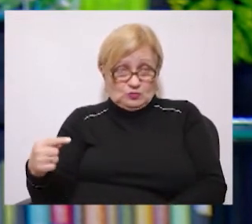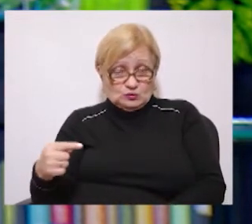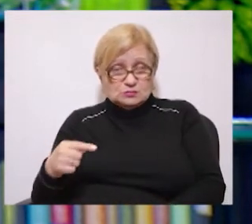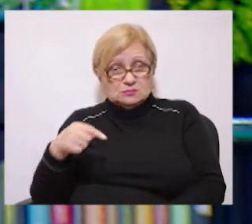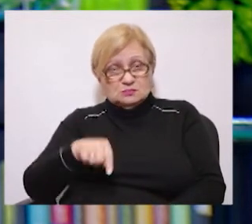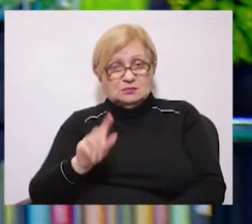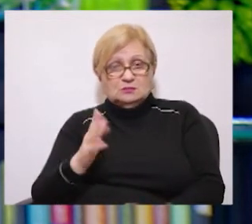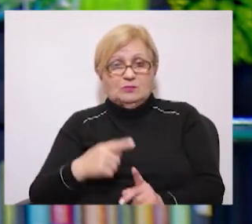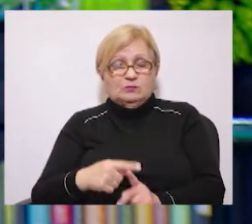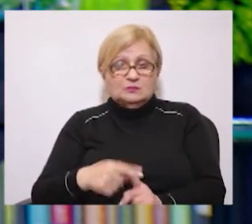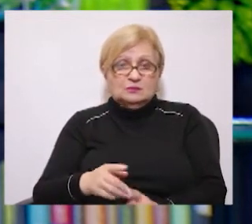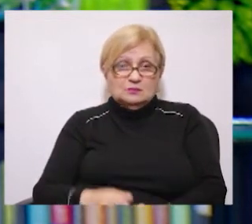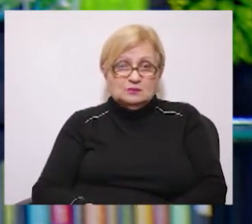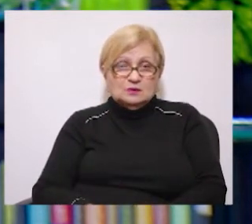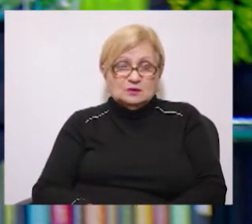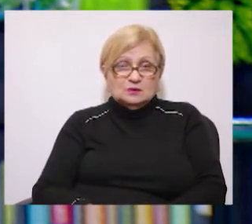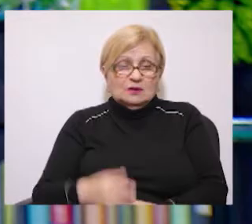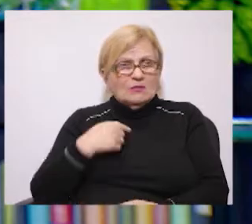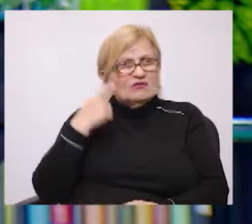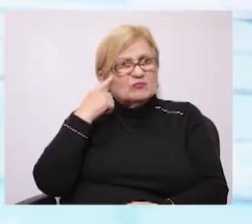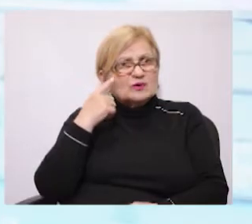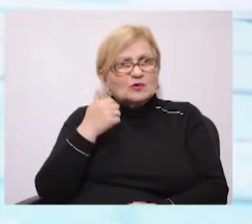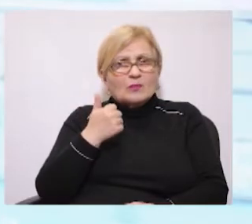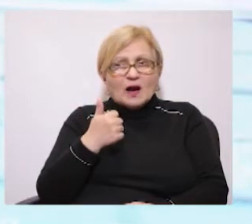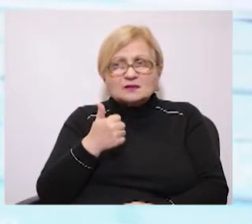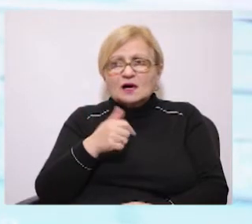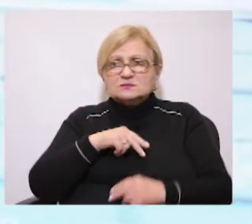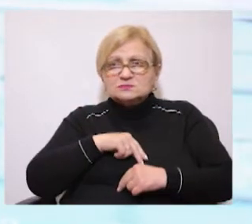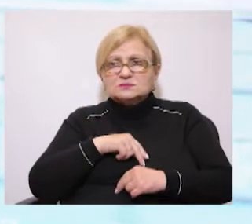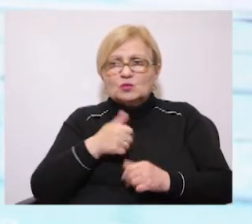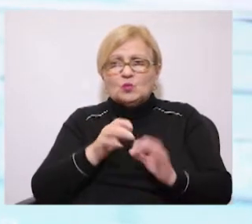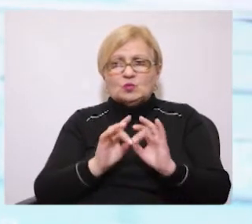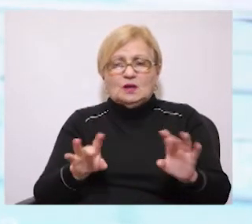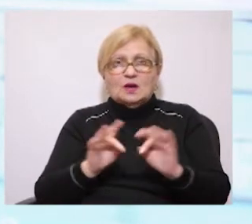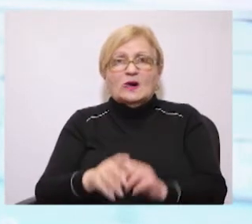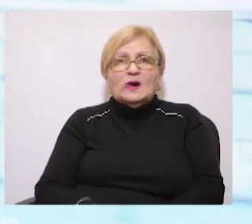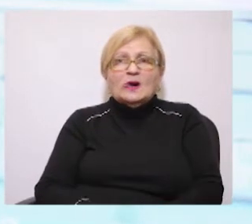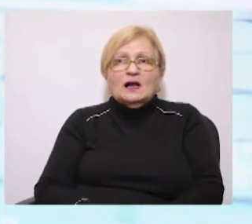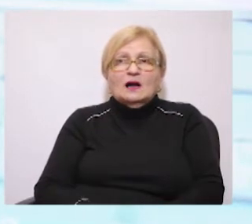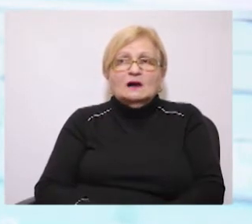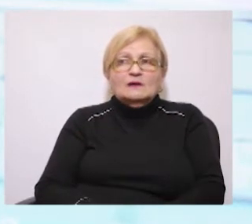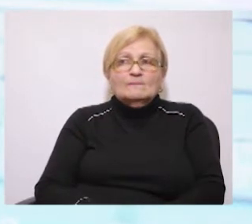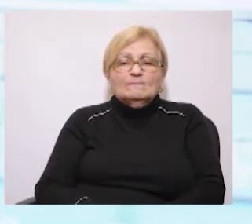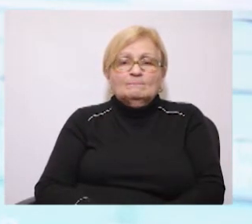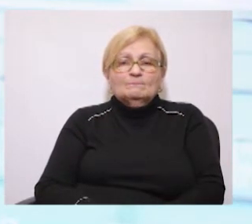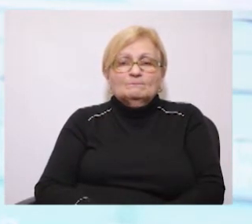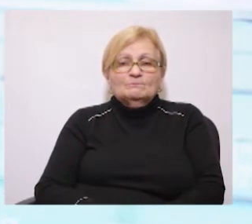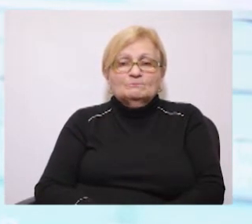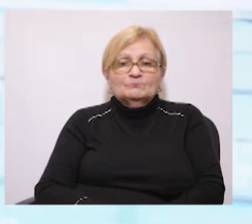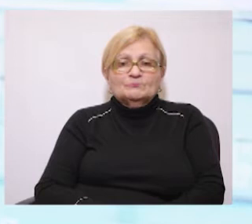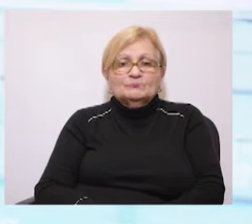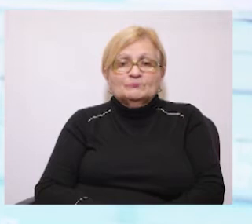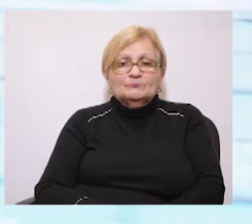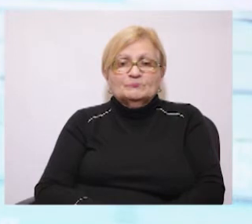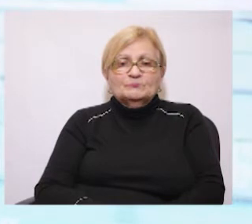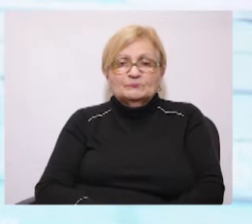შეიძლება აიხსნას ეს უფრო კარგად, ფიქრობ. რაღაცა საკითხი არის, შეიძლება ვიღაცა უფრო ხიბლავს, მოგწონს. ეს კი